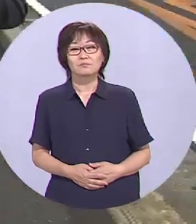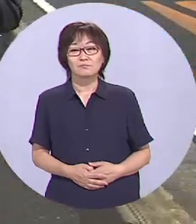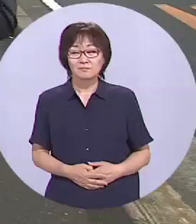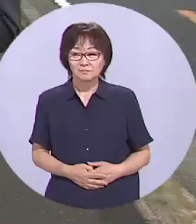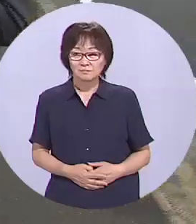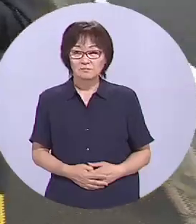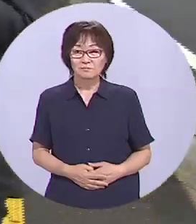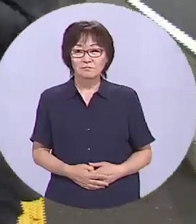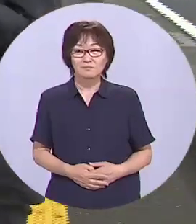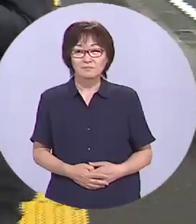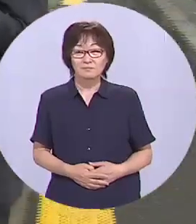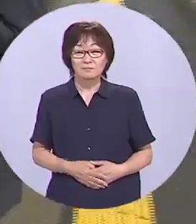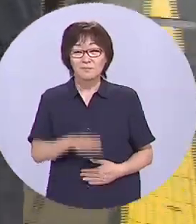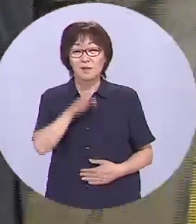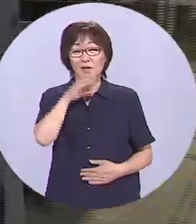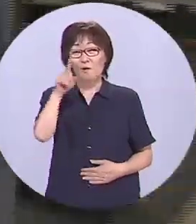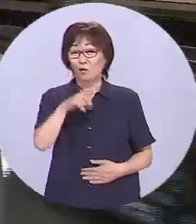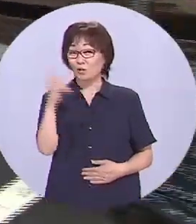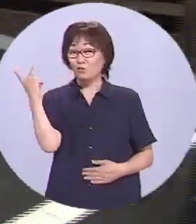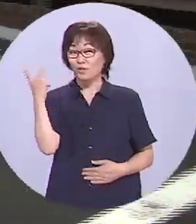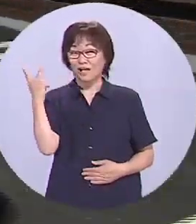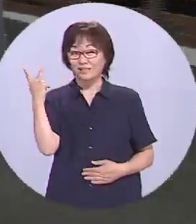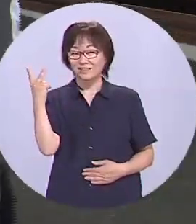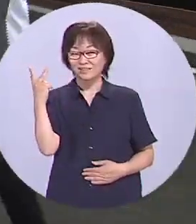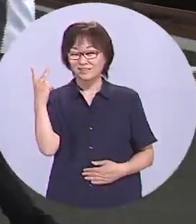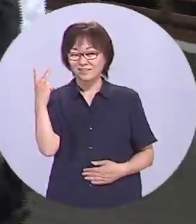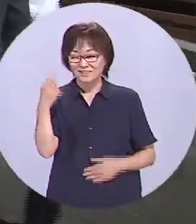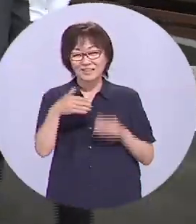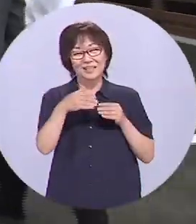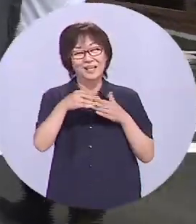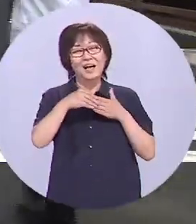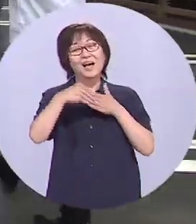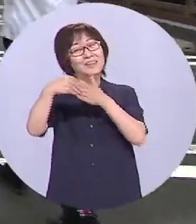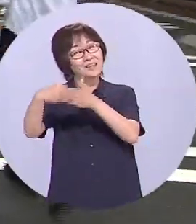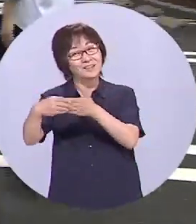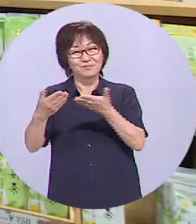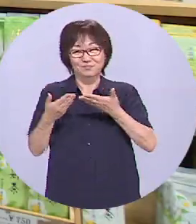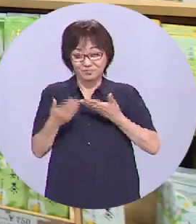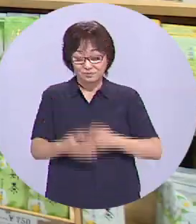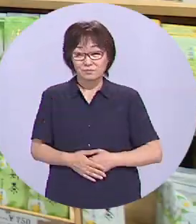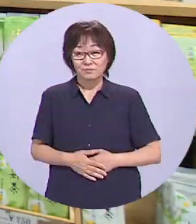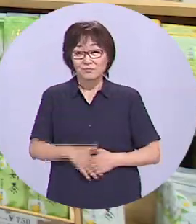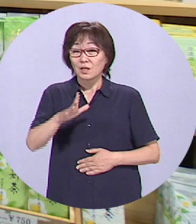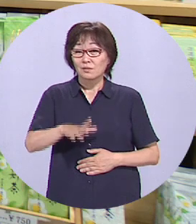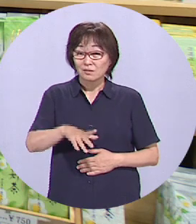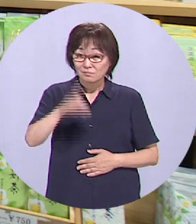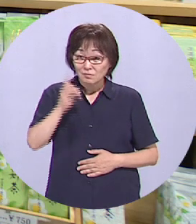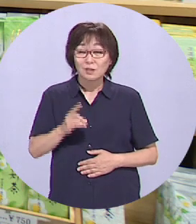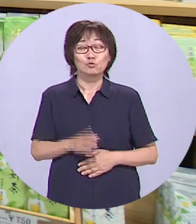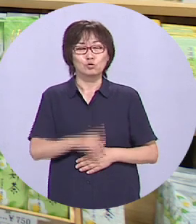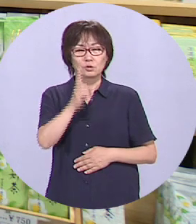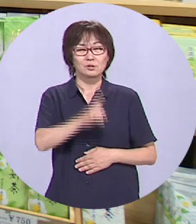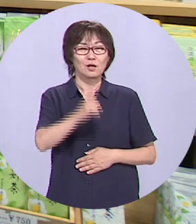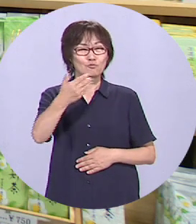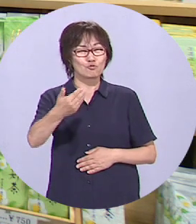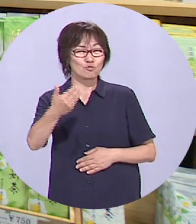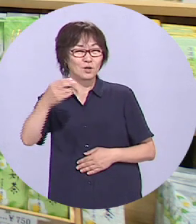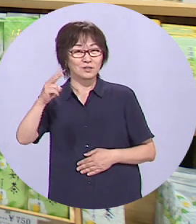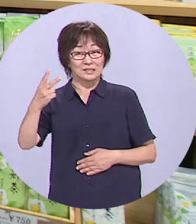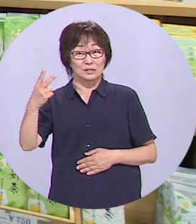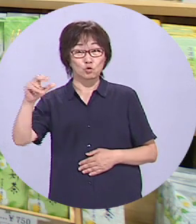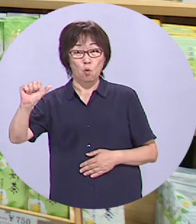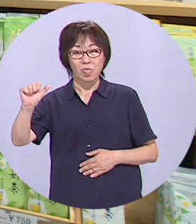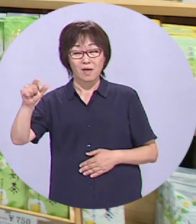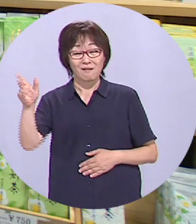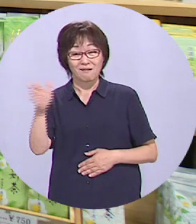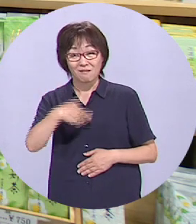では早速ご本人たちに入間市を案内していただきましょう。まず2人が向かったのは1925年から狭